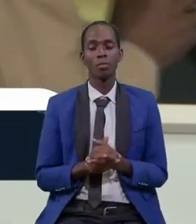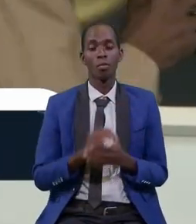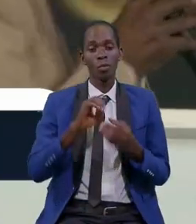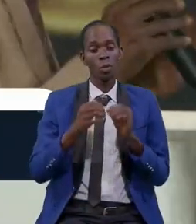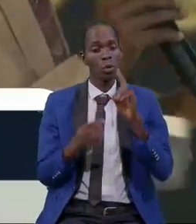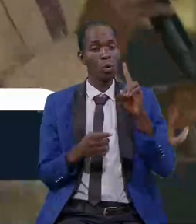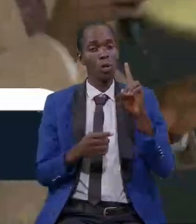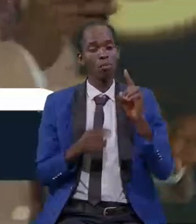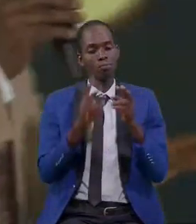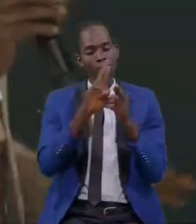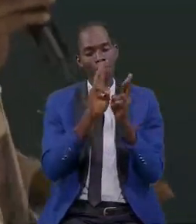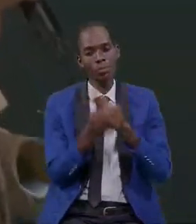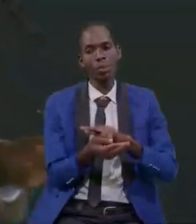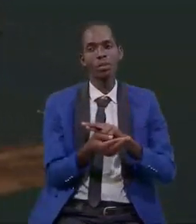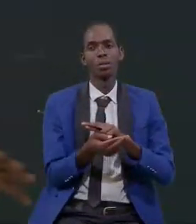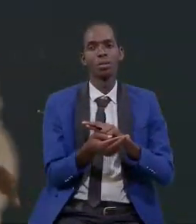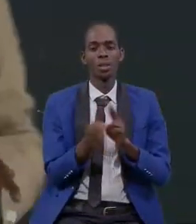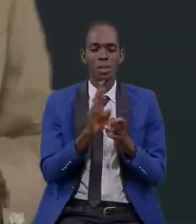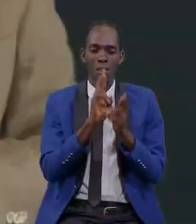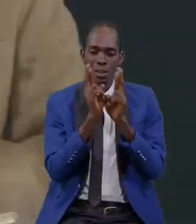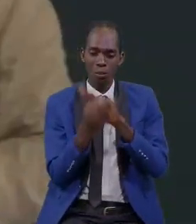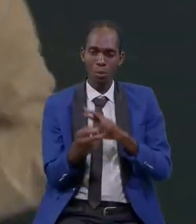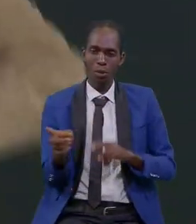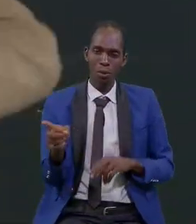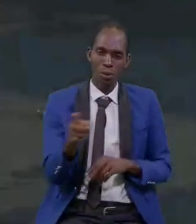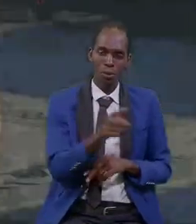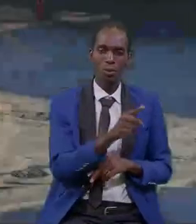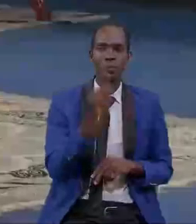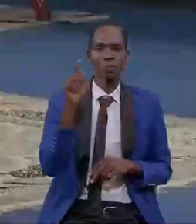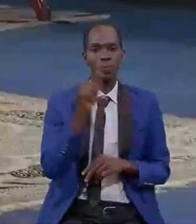Premièrement, la repentance. Repentez-vous.